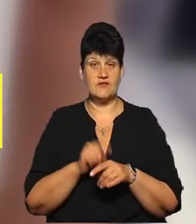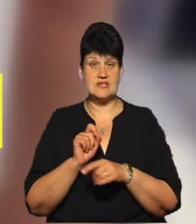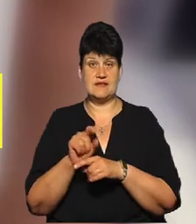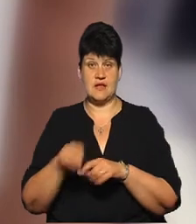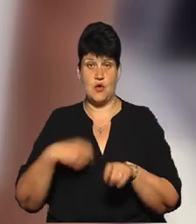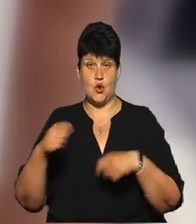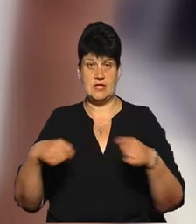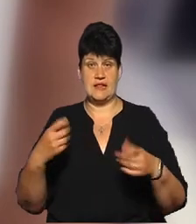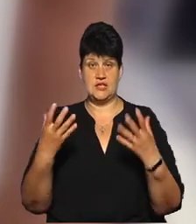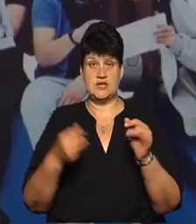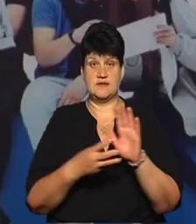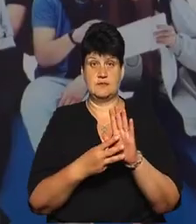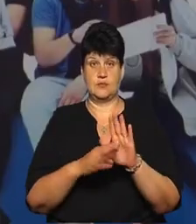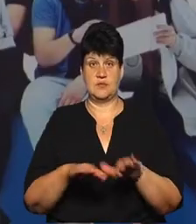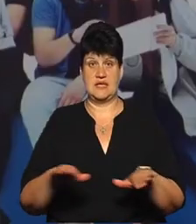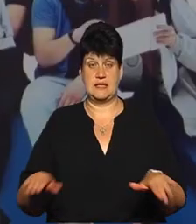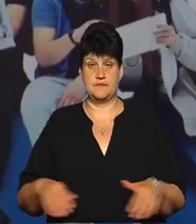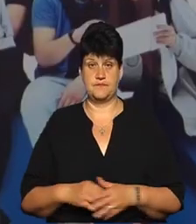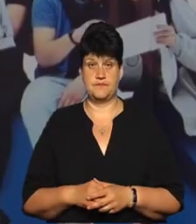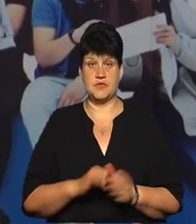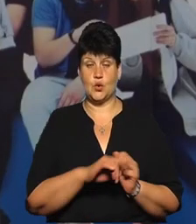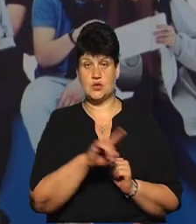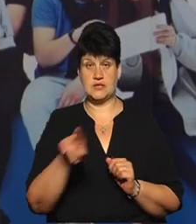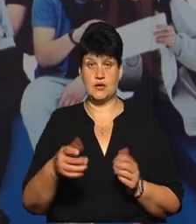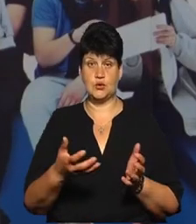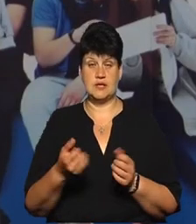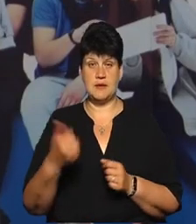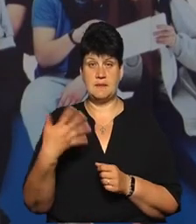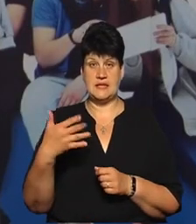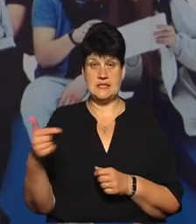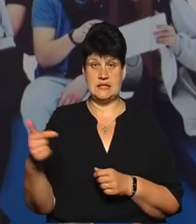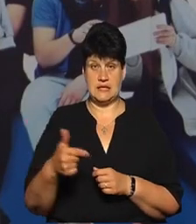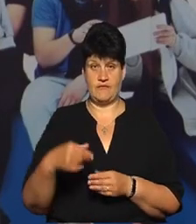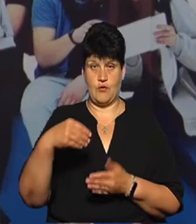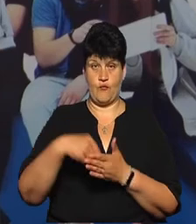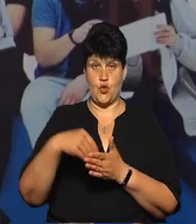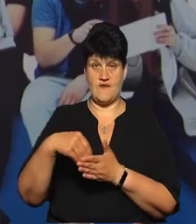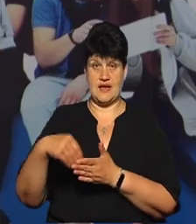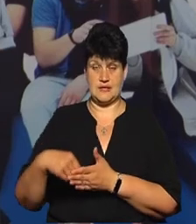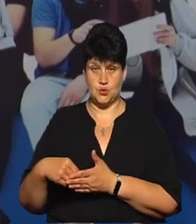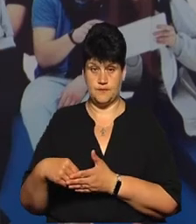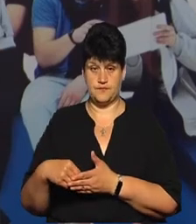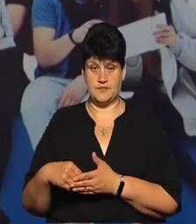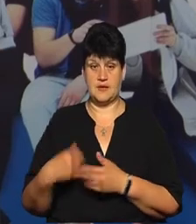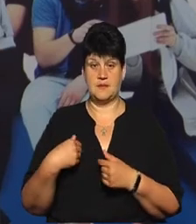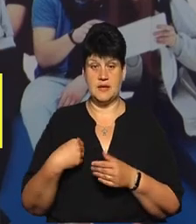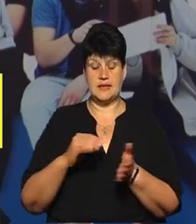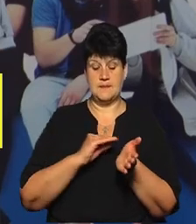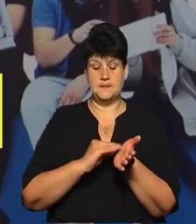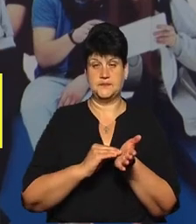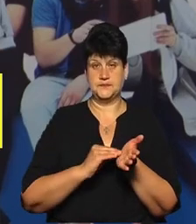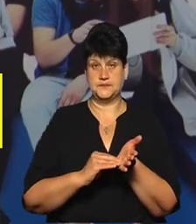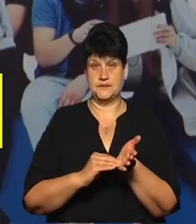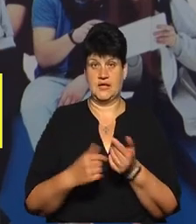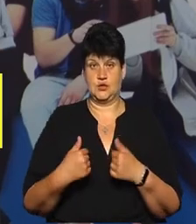ще 8 дітям. Кожен з них отримав по 50 гривень у конвертику, і ми гарненько підписалися, що ми